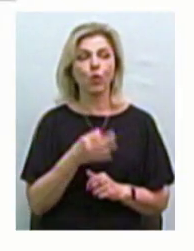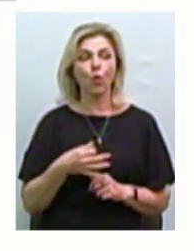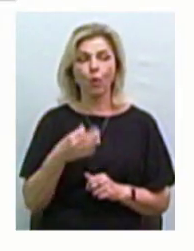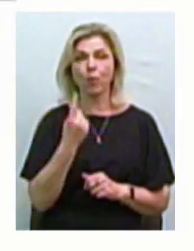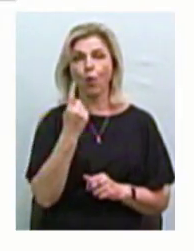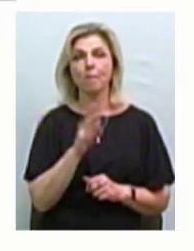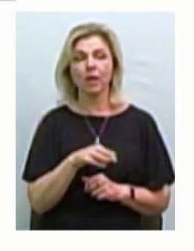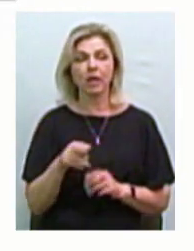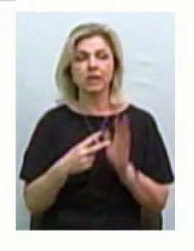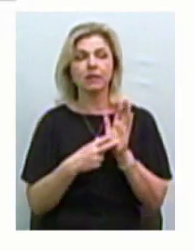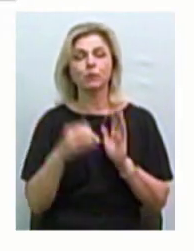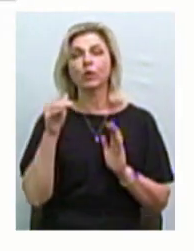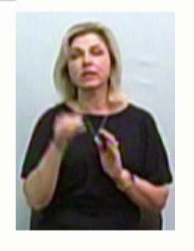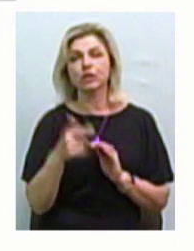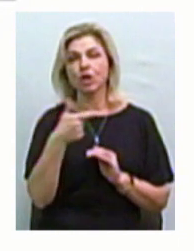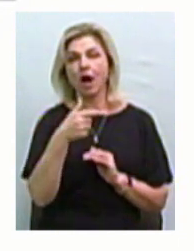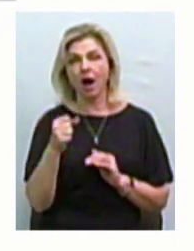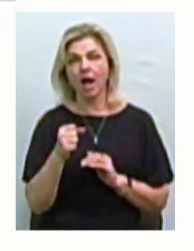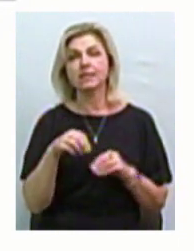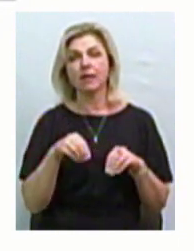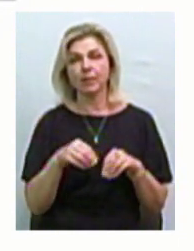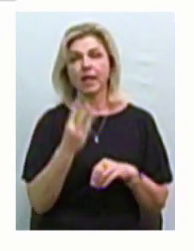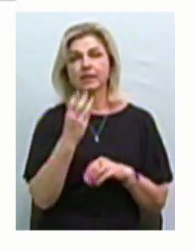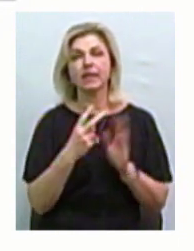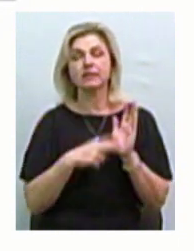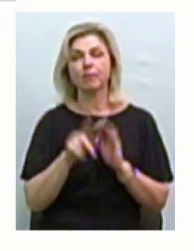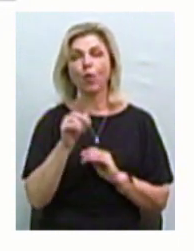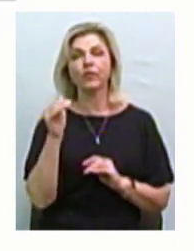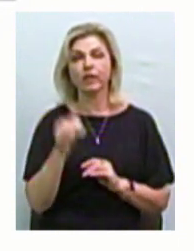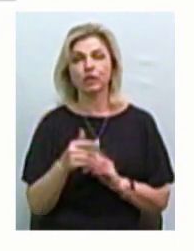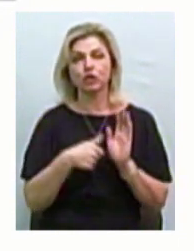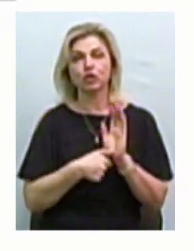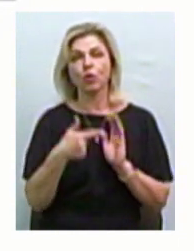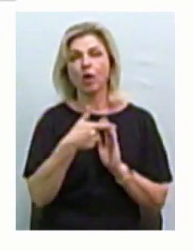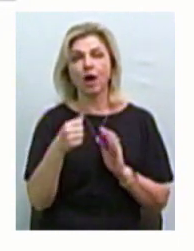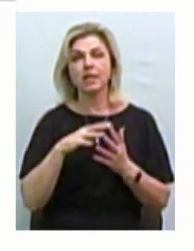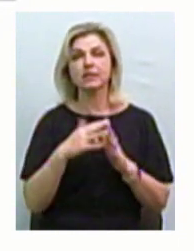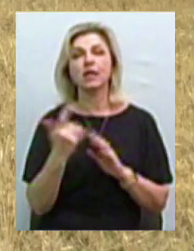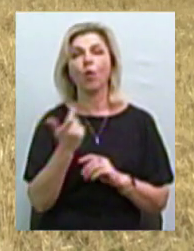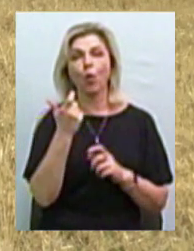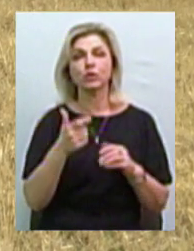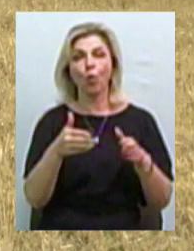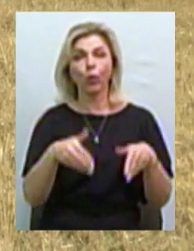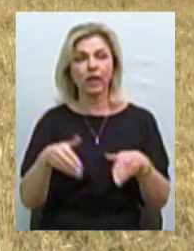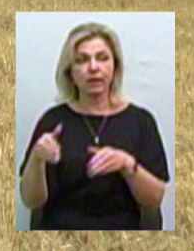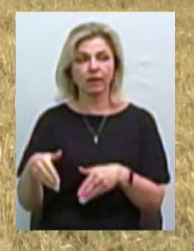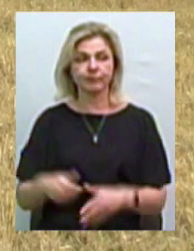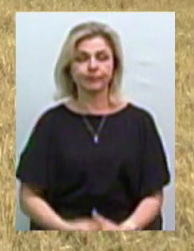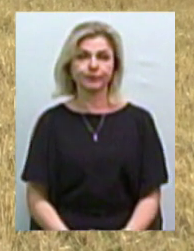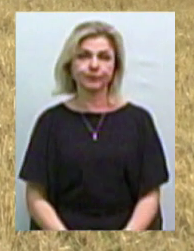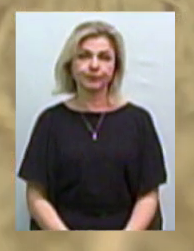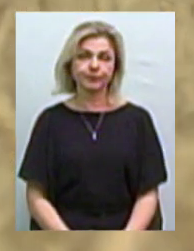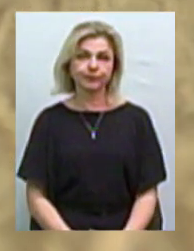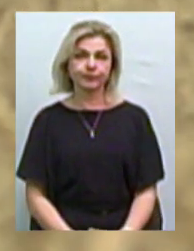1 мільйон 700 тисяч гектарів ріллі, 371 тисяча 600 гектарів сільхозпугіддя. Олександр Гресь,